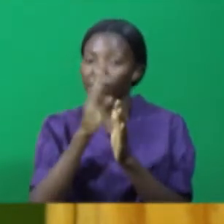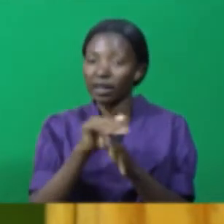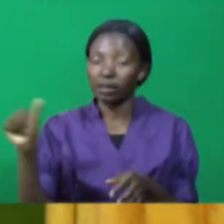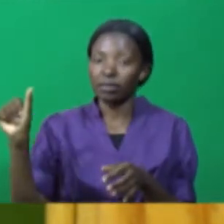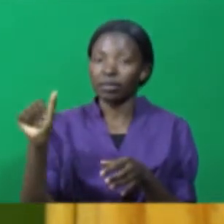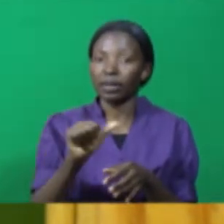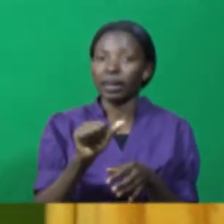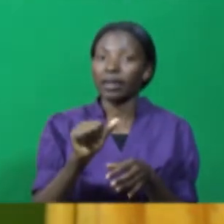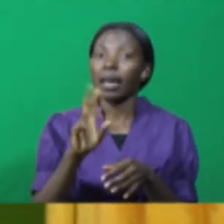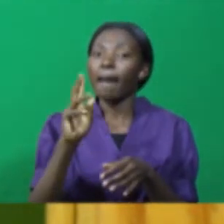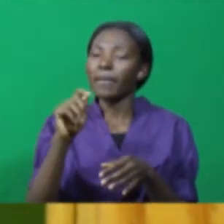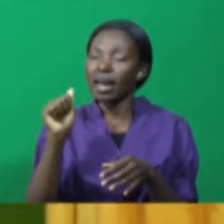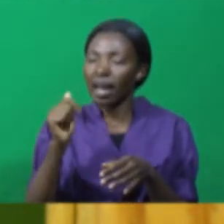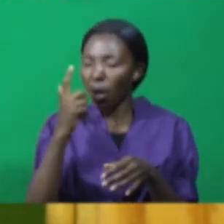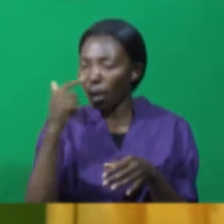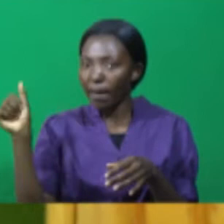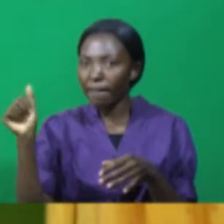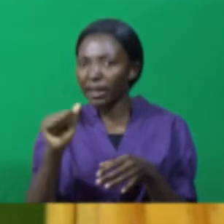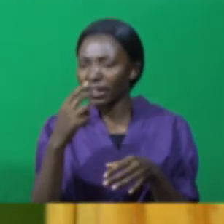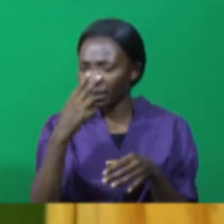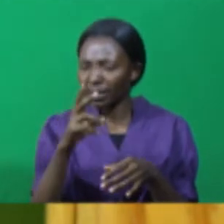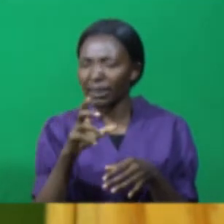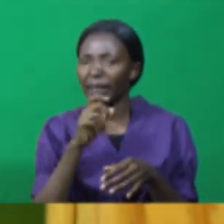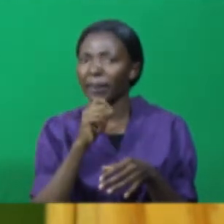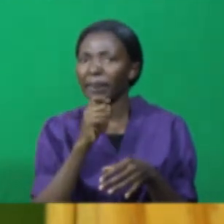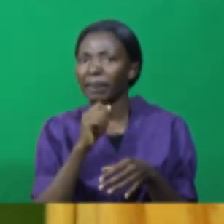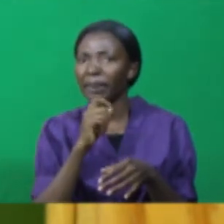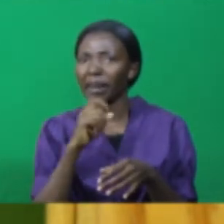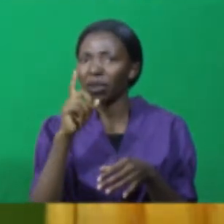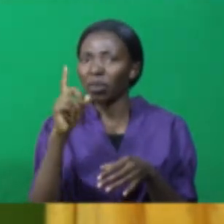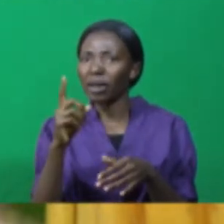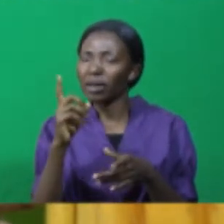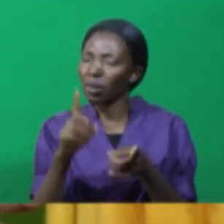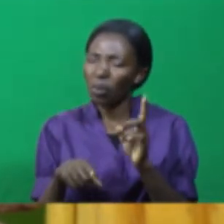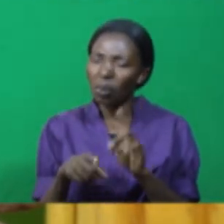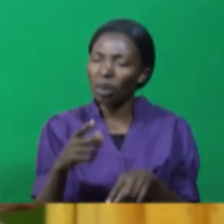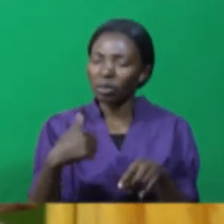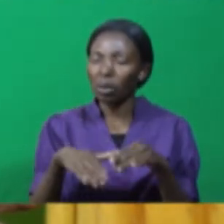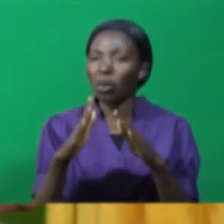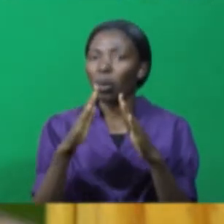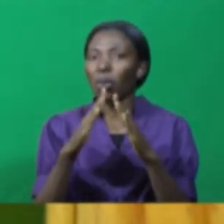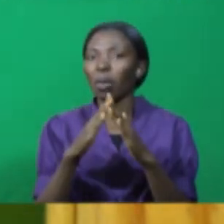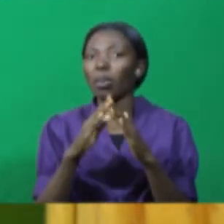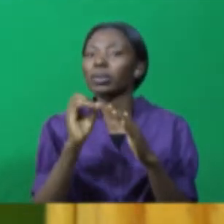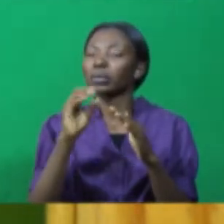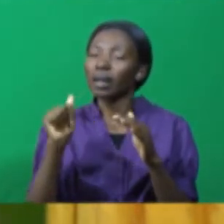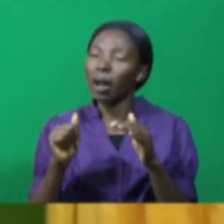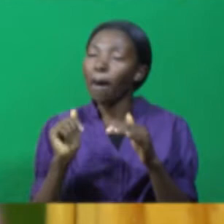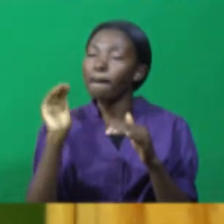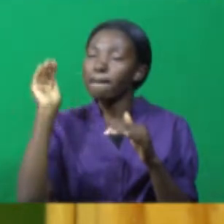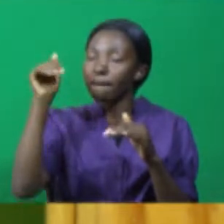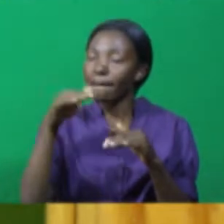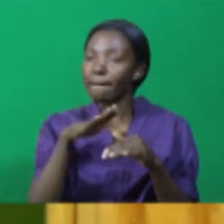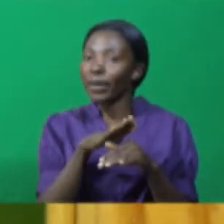Ndikadzoka. Asi ndakudzoka ndakazongoona one munhu. Ndobva ndafamba zvangu chibva ndaenda kumba. Saka anoti the following